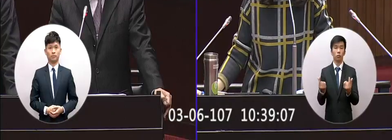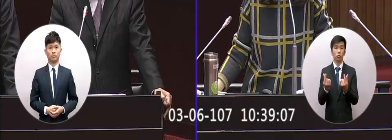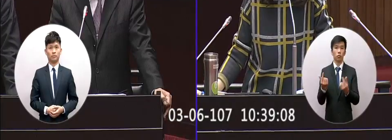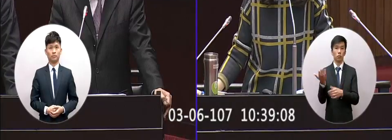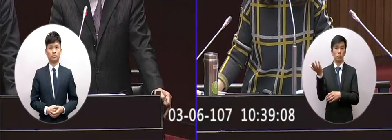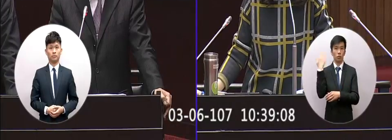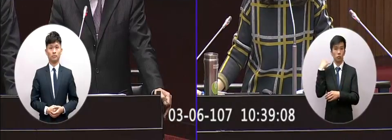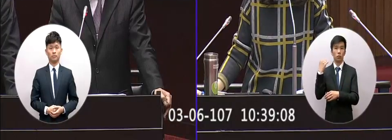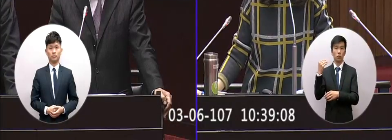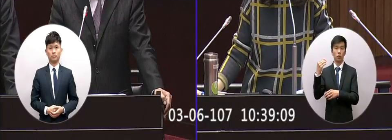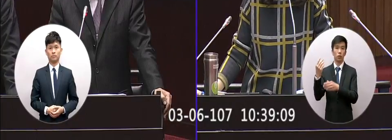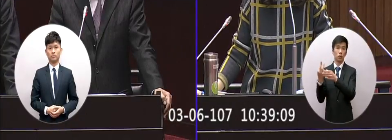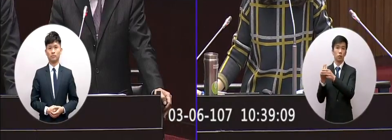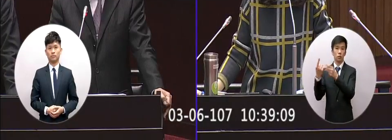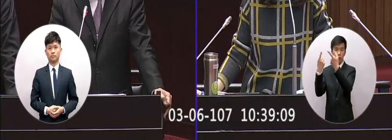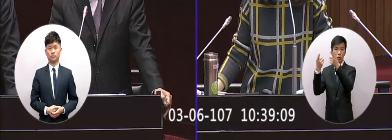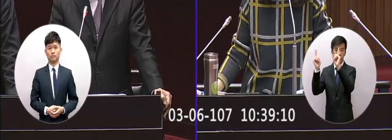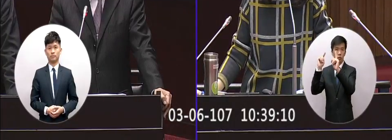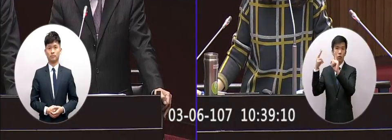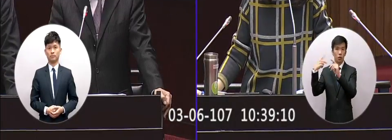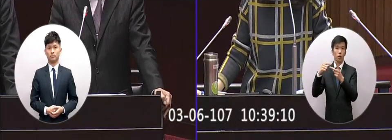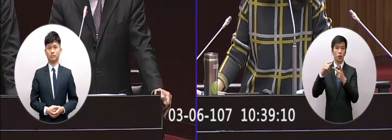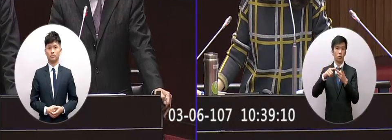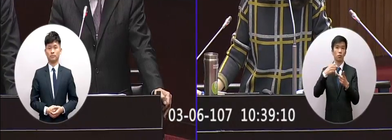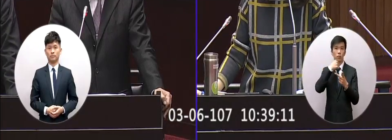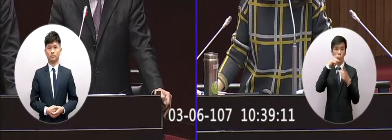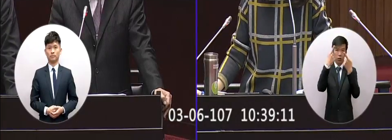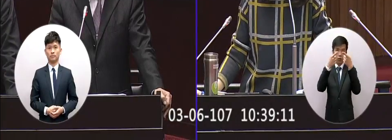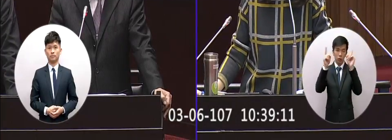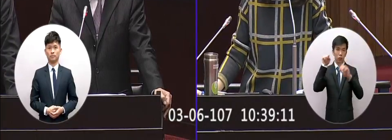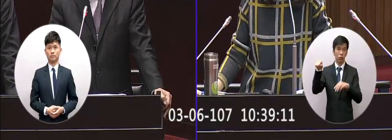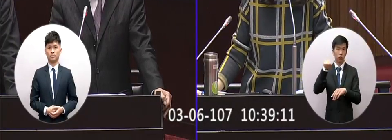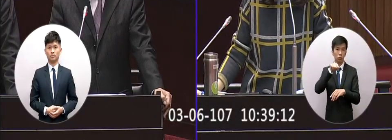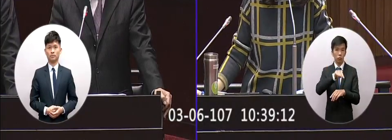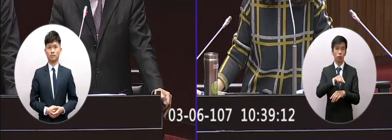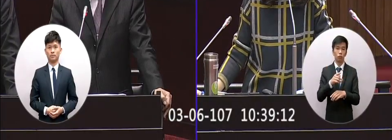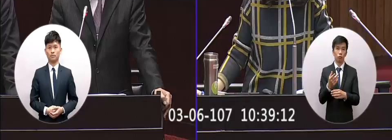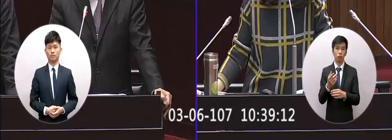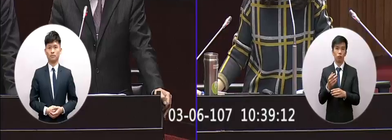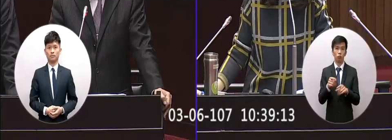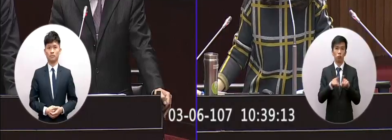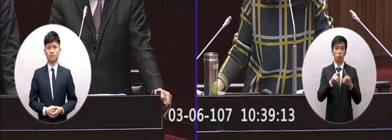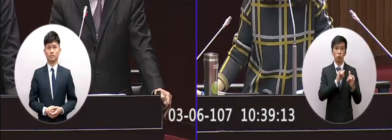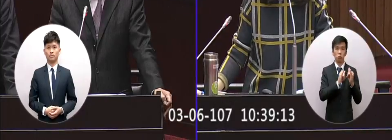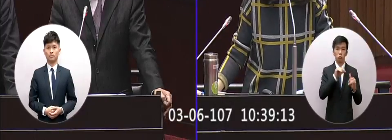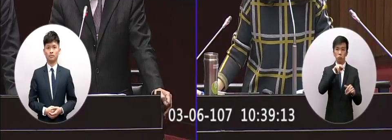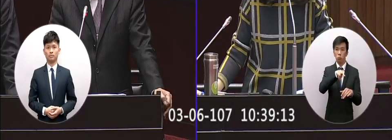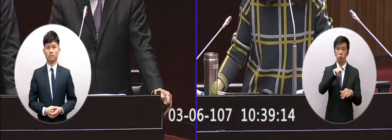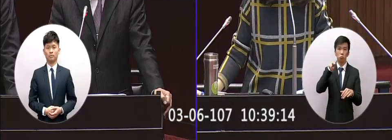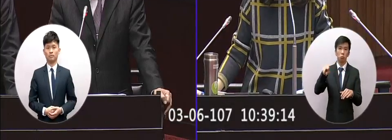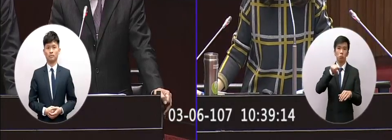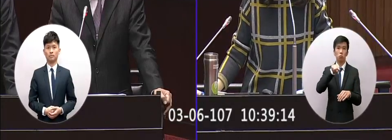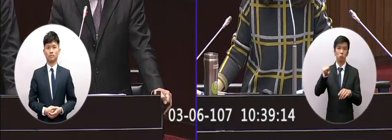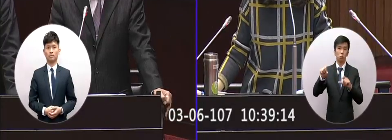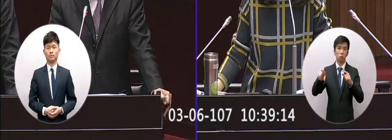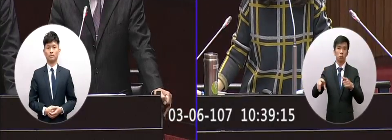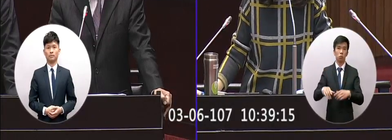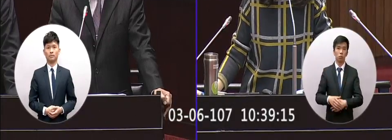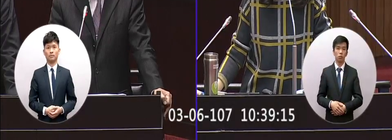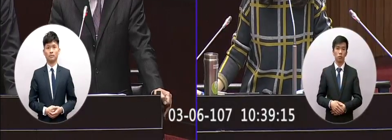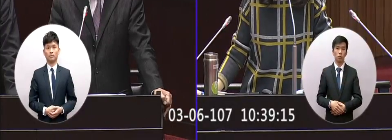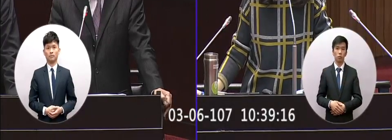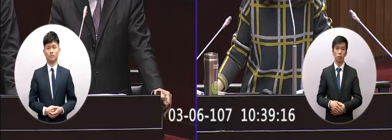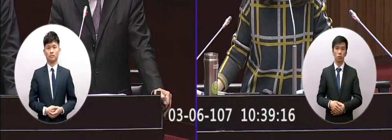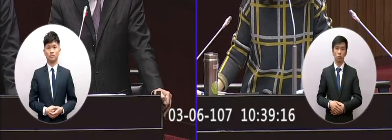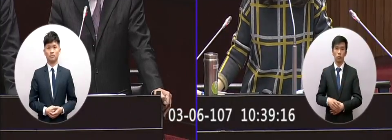争议就是一件跟台大这个事件不一致的一个外界的一个状况了 阳明大学可能就